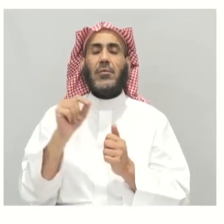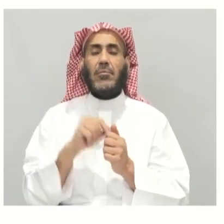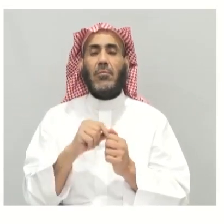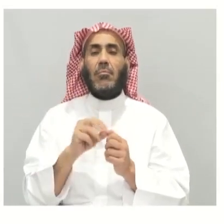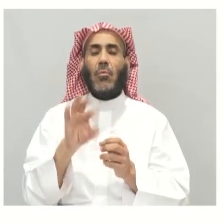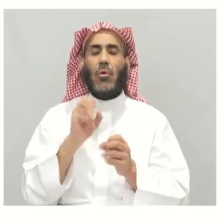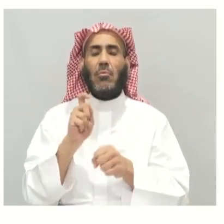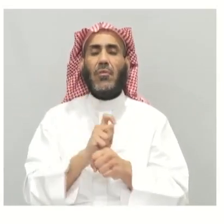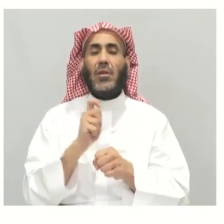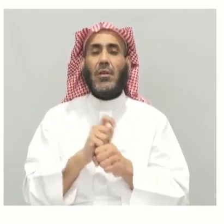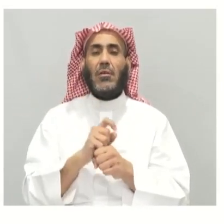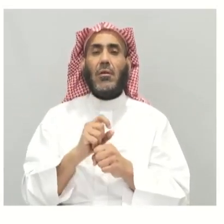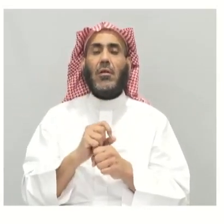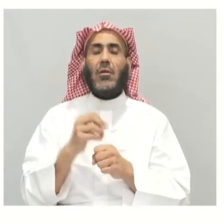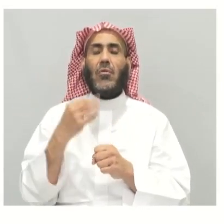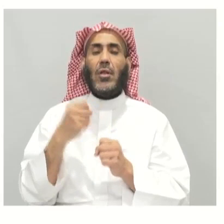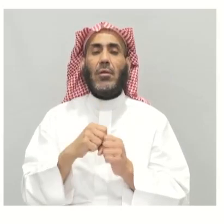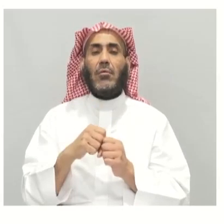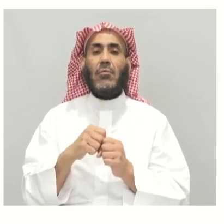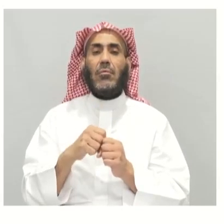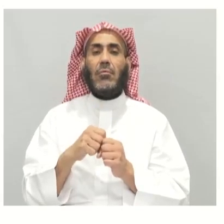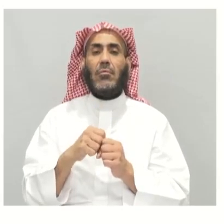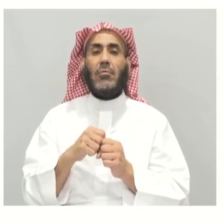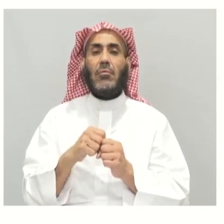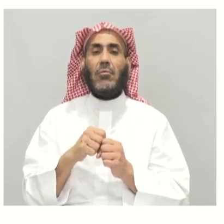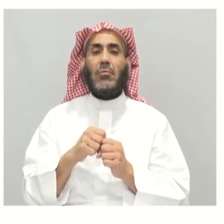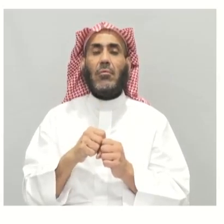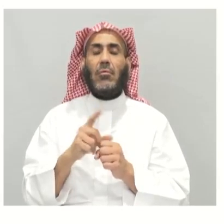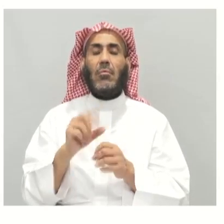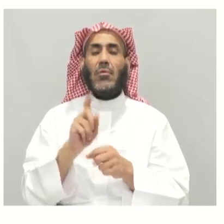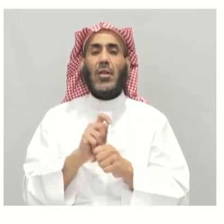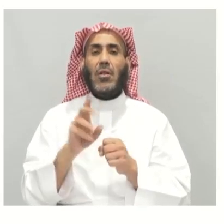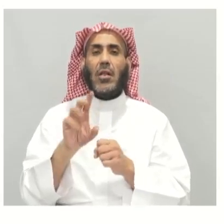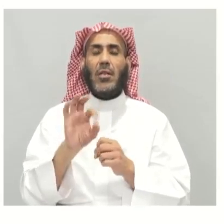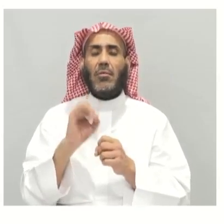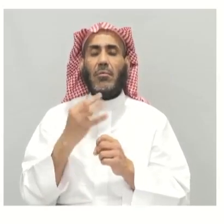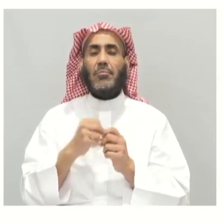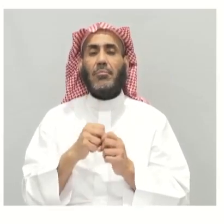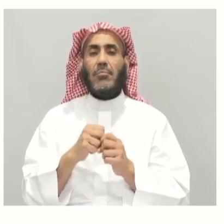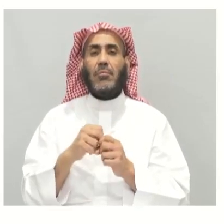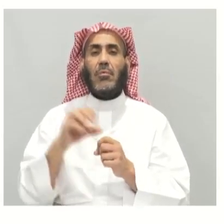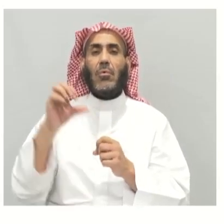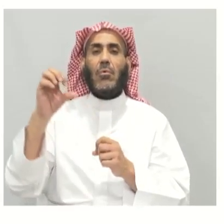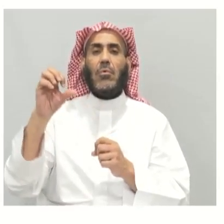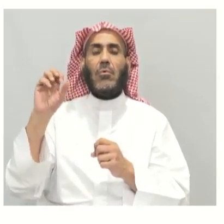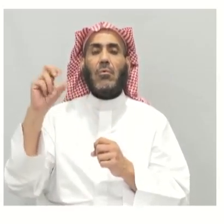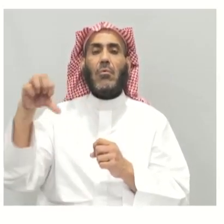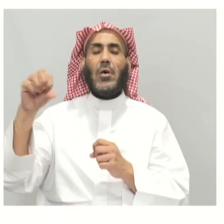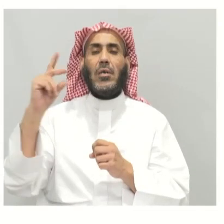أحسنتم، إذن مأخوذة من الفعل الثلاثي، إذن مأخوذة من الفعل الثلاثي وطنا.